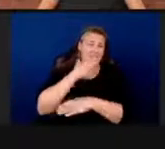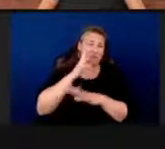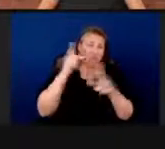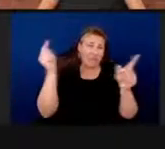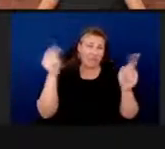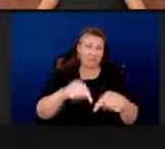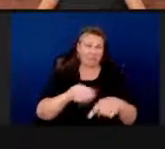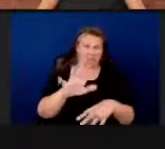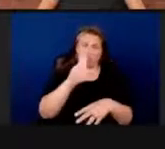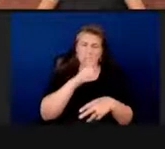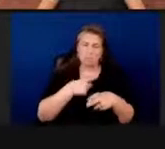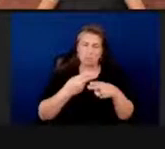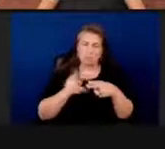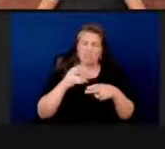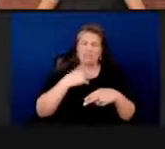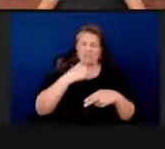sana.